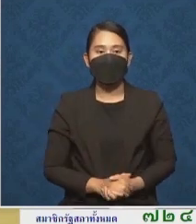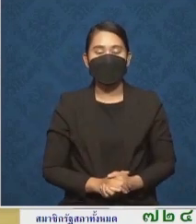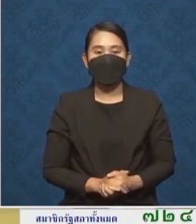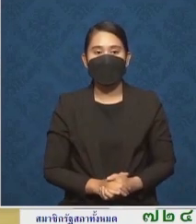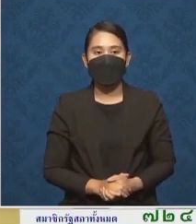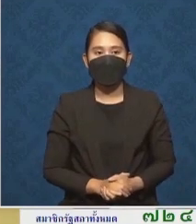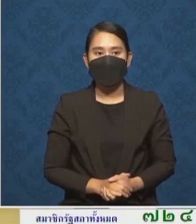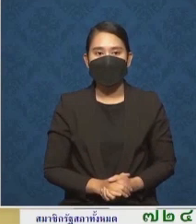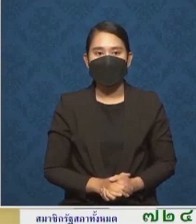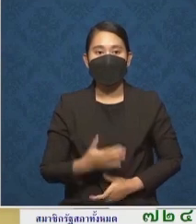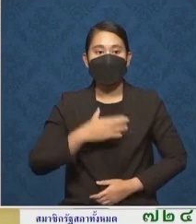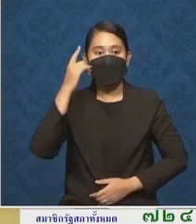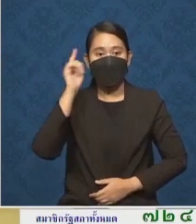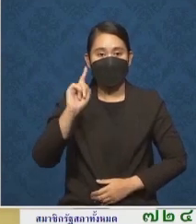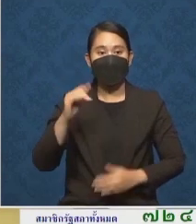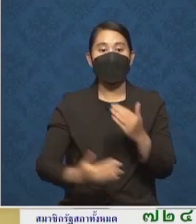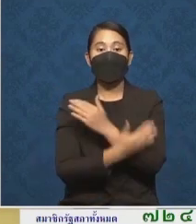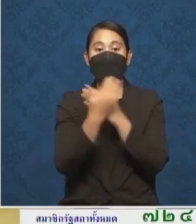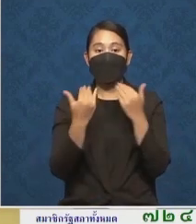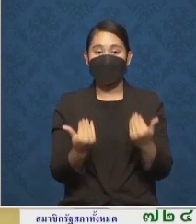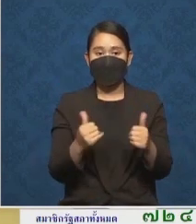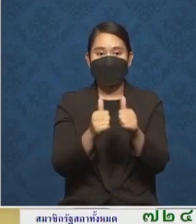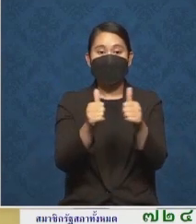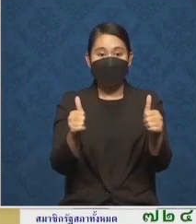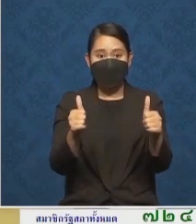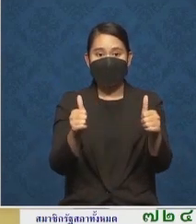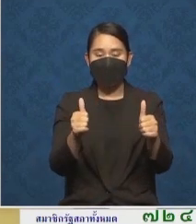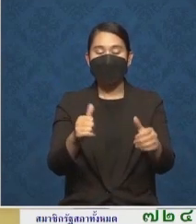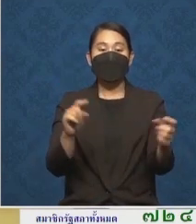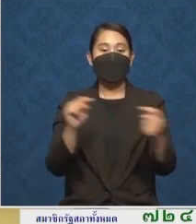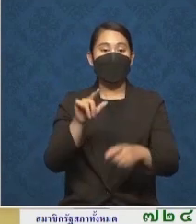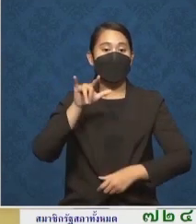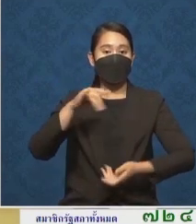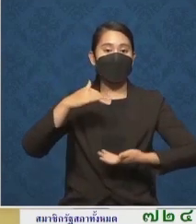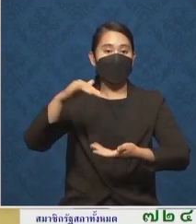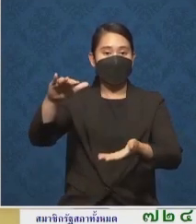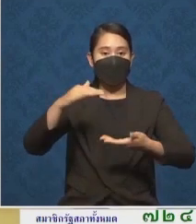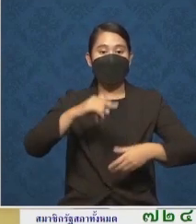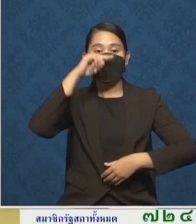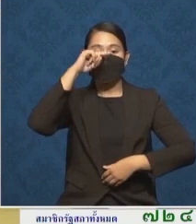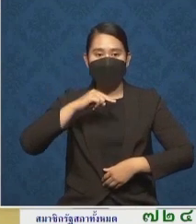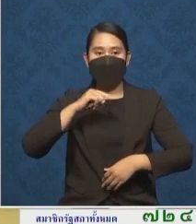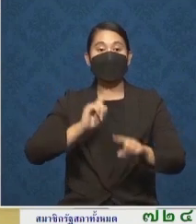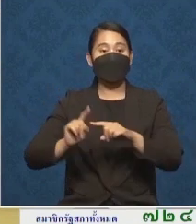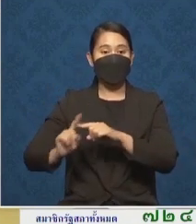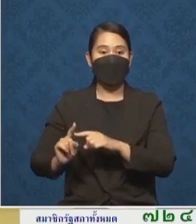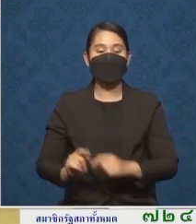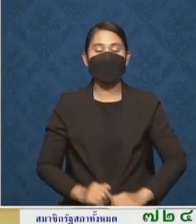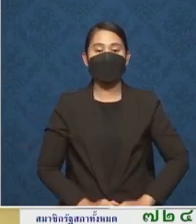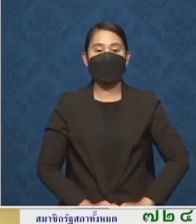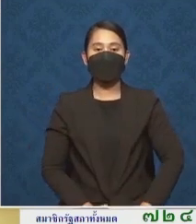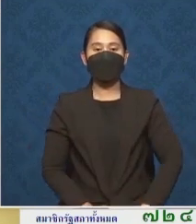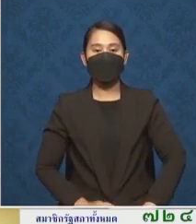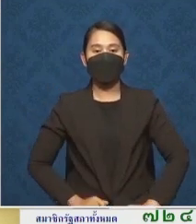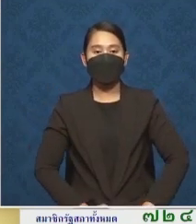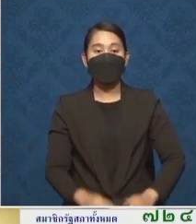ผมคิดว่าอัี้กเป็นโอกาดีอีอกาสนึงสําหรบการค españศางอากาศของประเทศไทยความที่จะก้าวสู